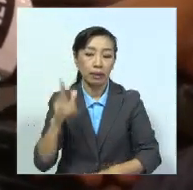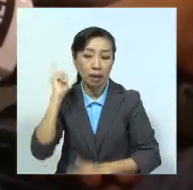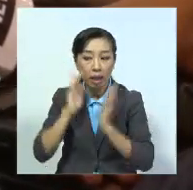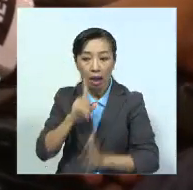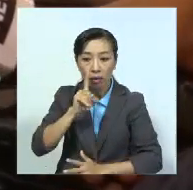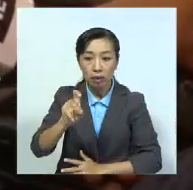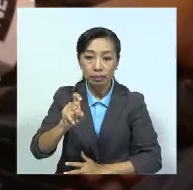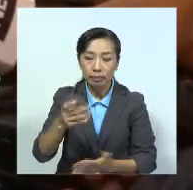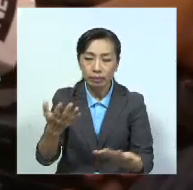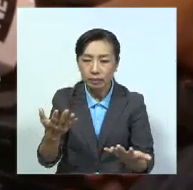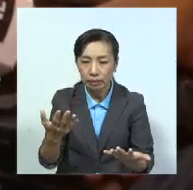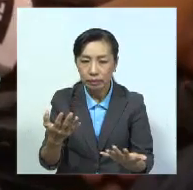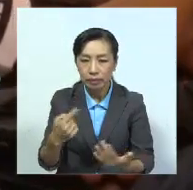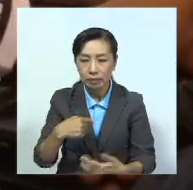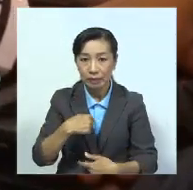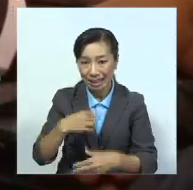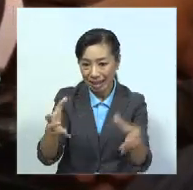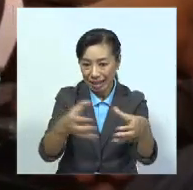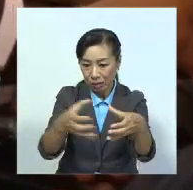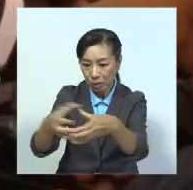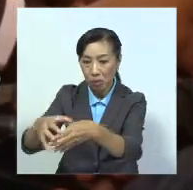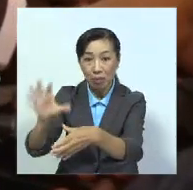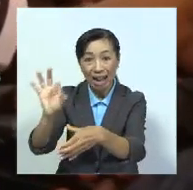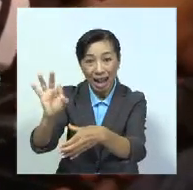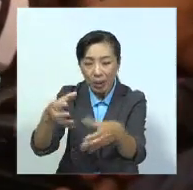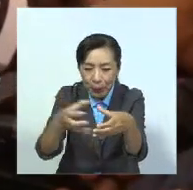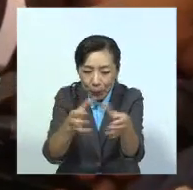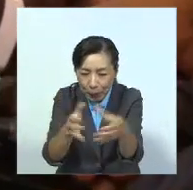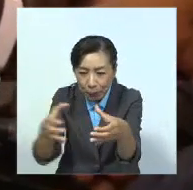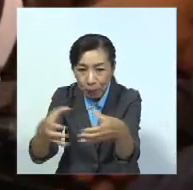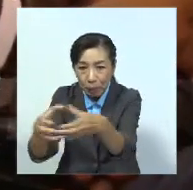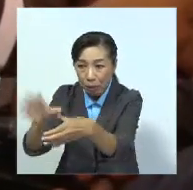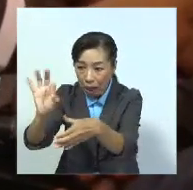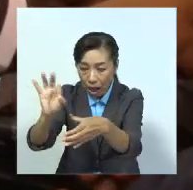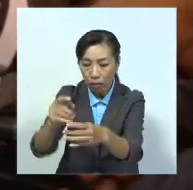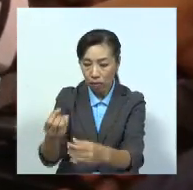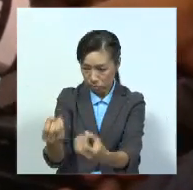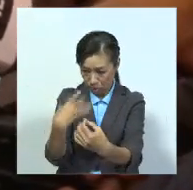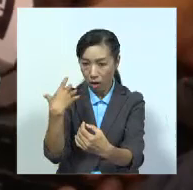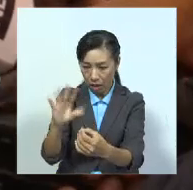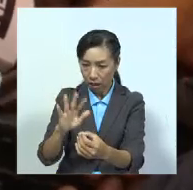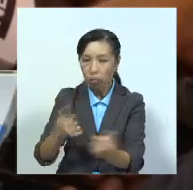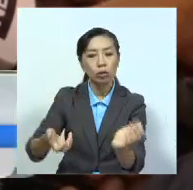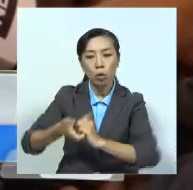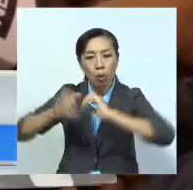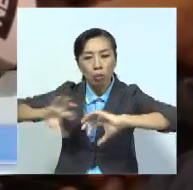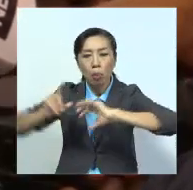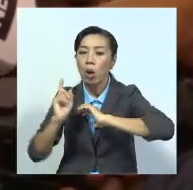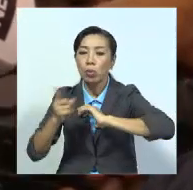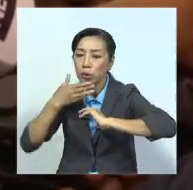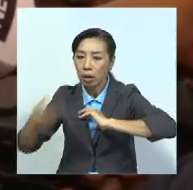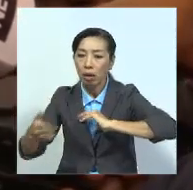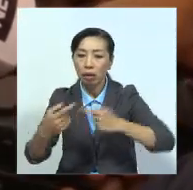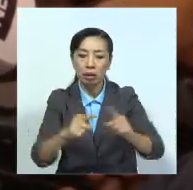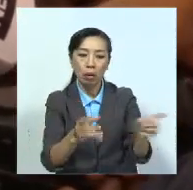น ก้าวพรรคเล็กยังยืนยันว่ายังอยู่ด้วยกันตลอดเดี๋ยวแน่นส่วนของ